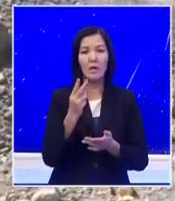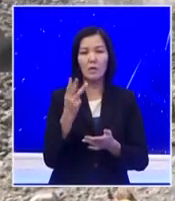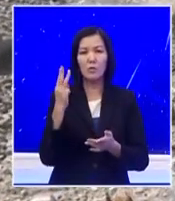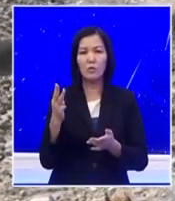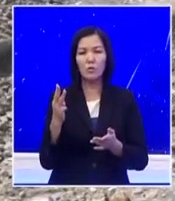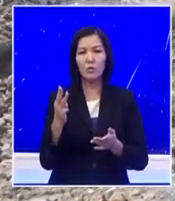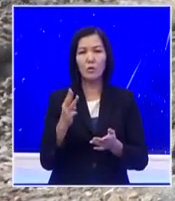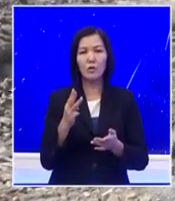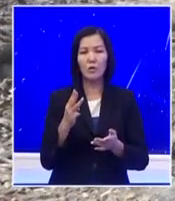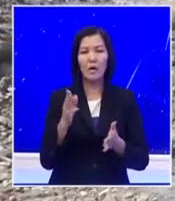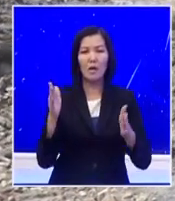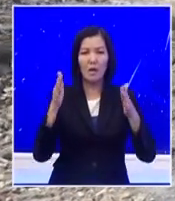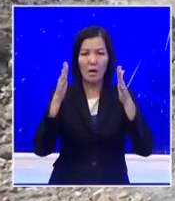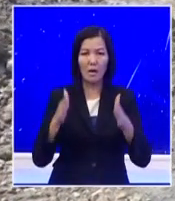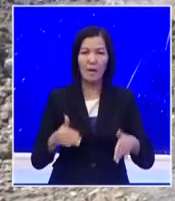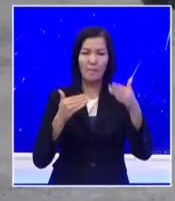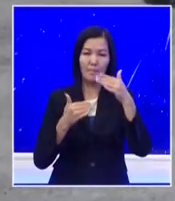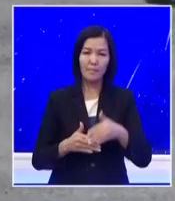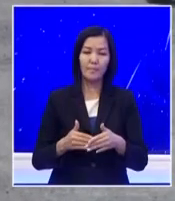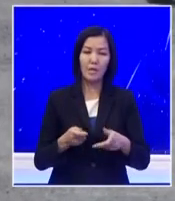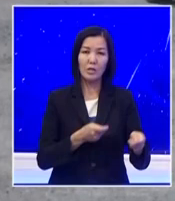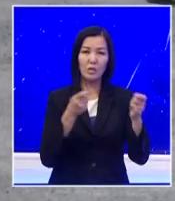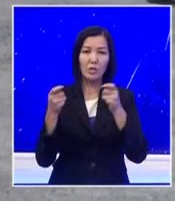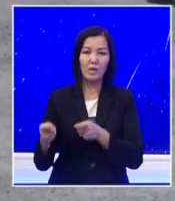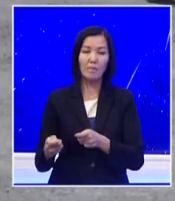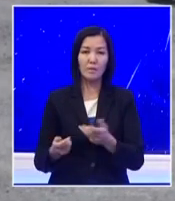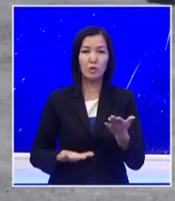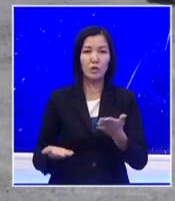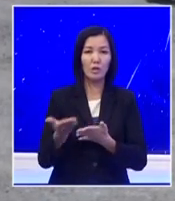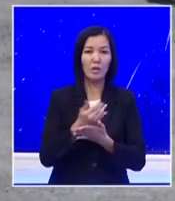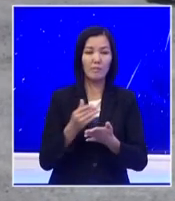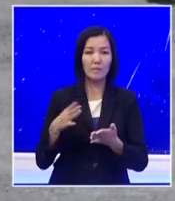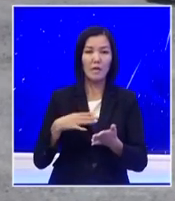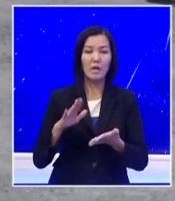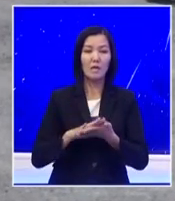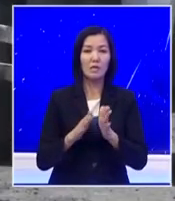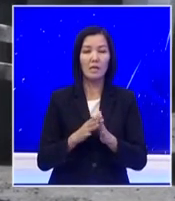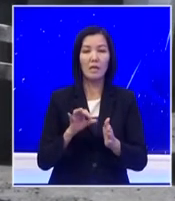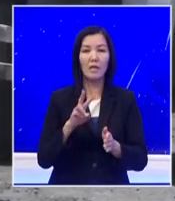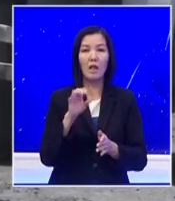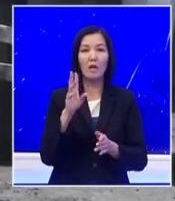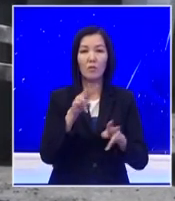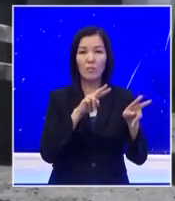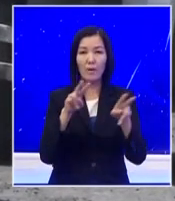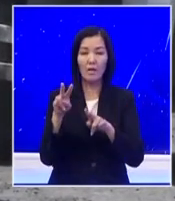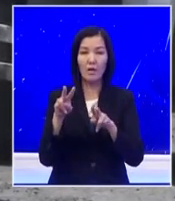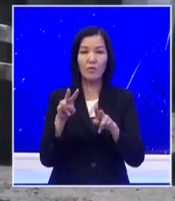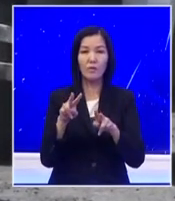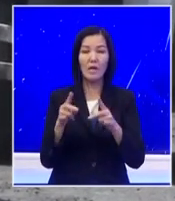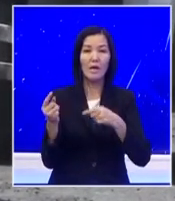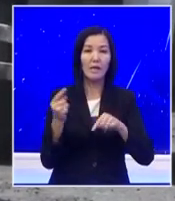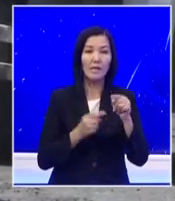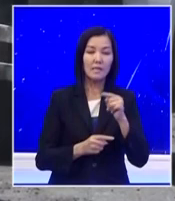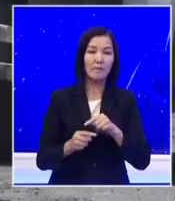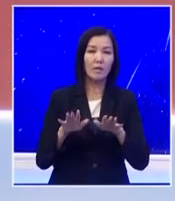шығарамыз. Екі сағаттан жинап отырамыз. Көл айналасындағы тазалық жайы Алакөл сервис серіктестігінің бақылауында. Жеке кәсіпкерлік